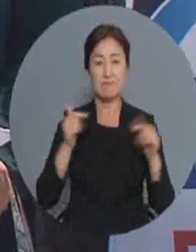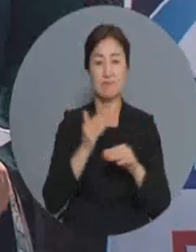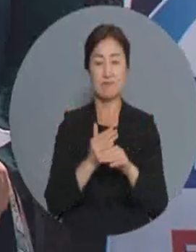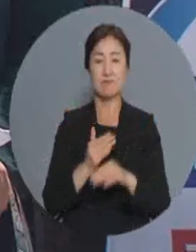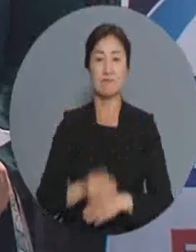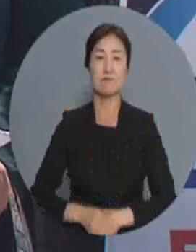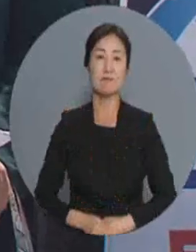전망입니다